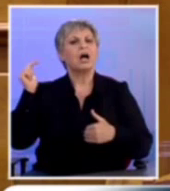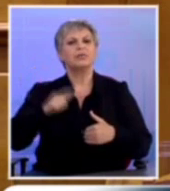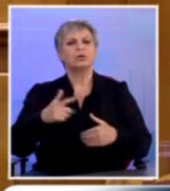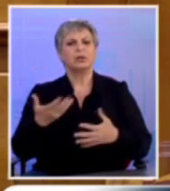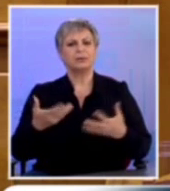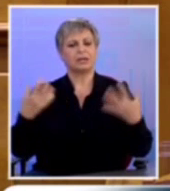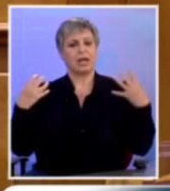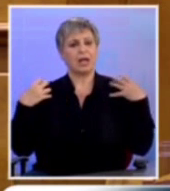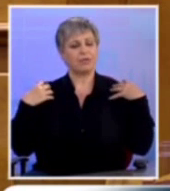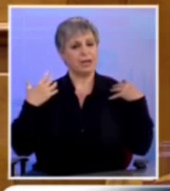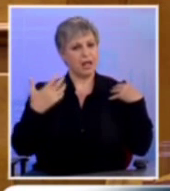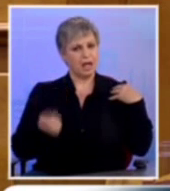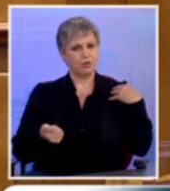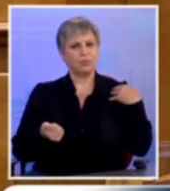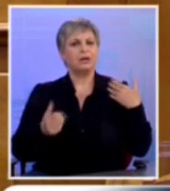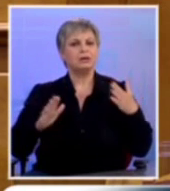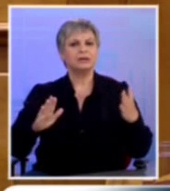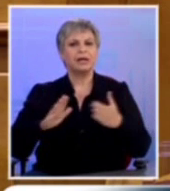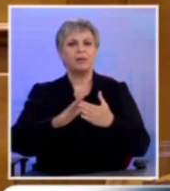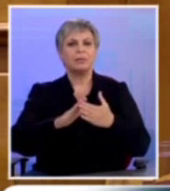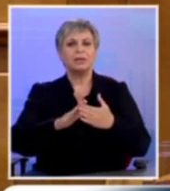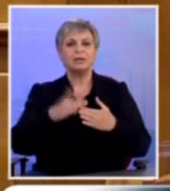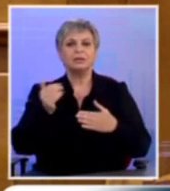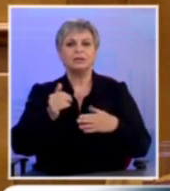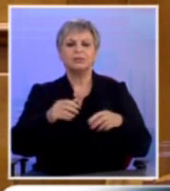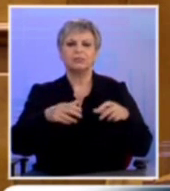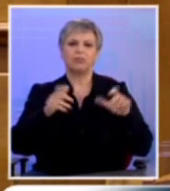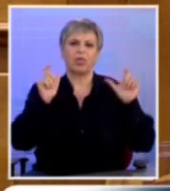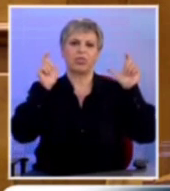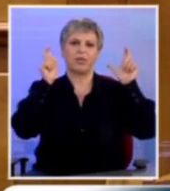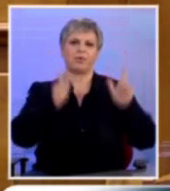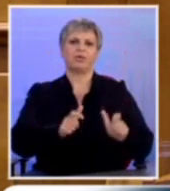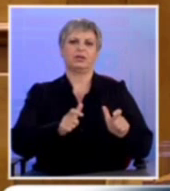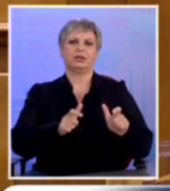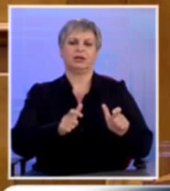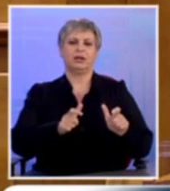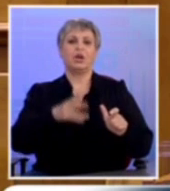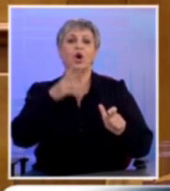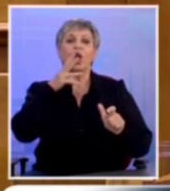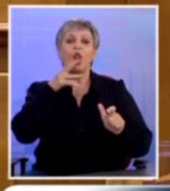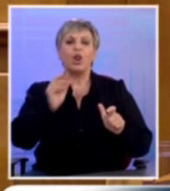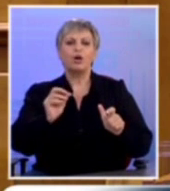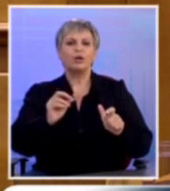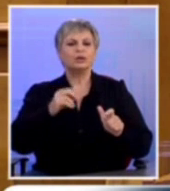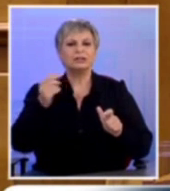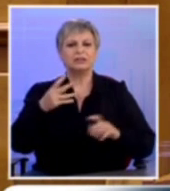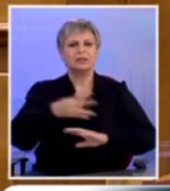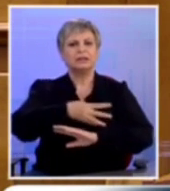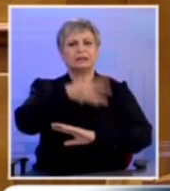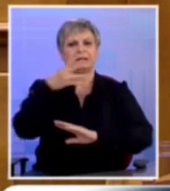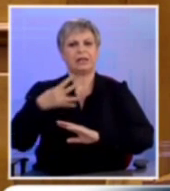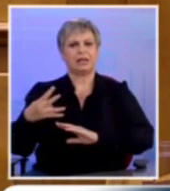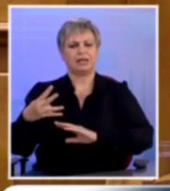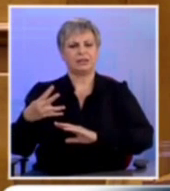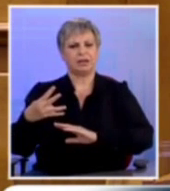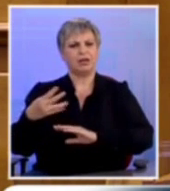απέναντι στη δημοκρατία. Γιατί ο ΣΥΡΙΖΑ σε όλη την Ευρώπη και ειδικότερα